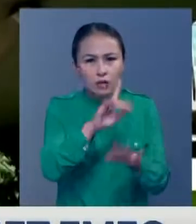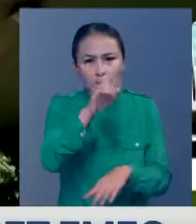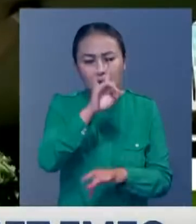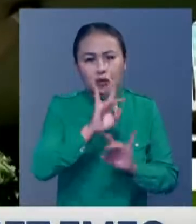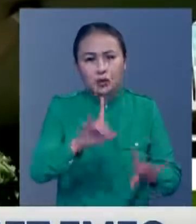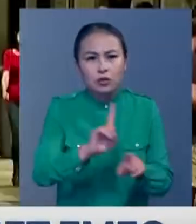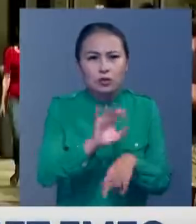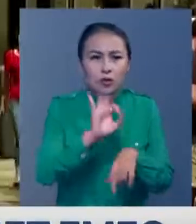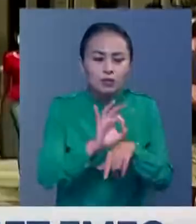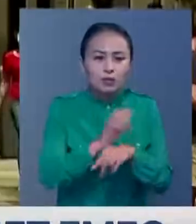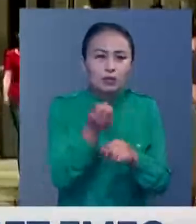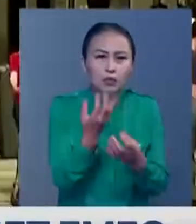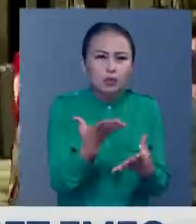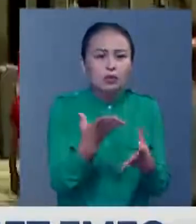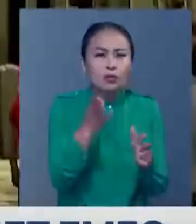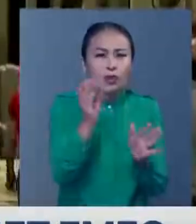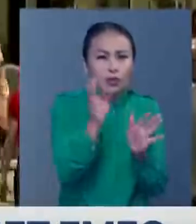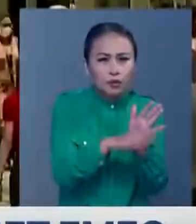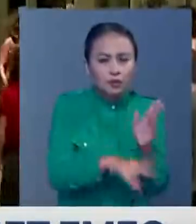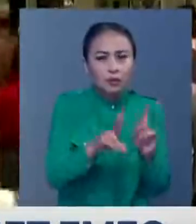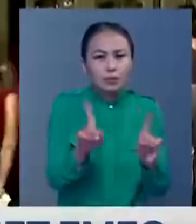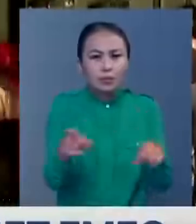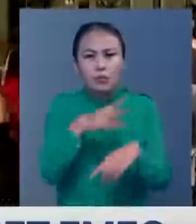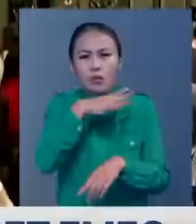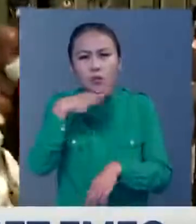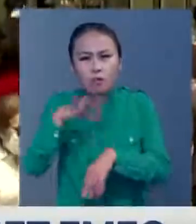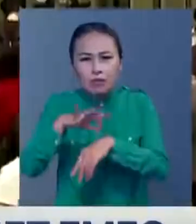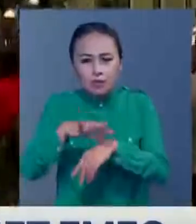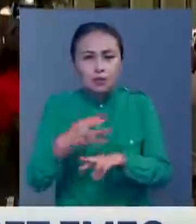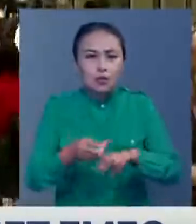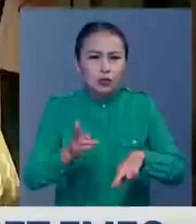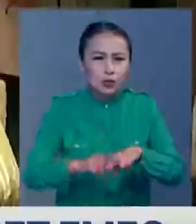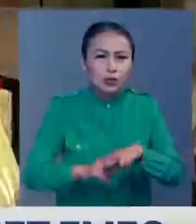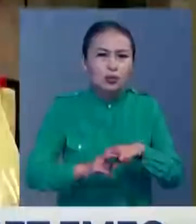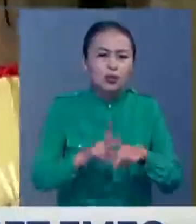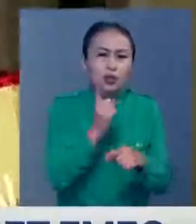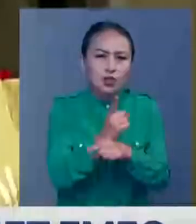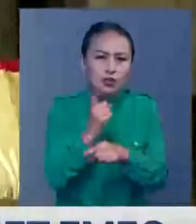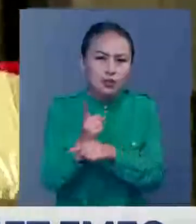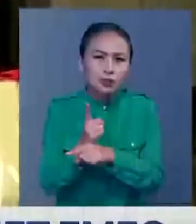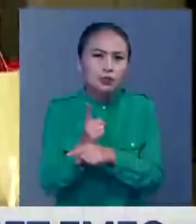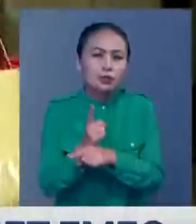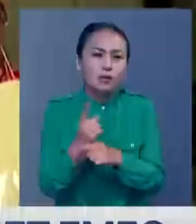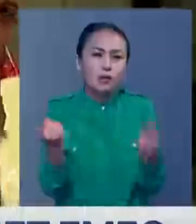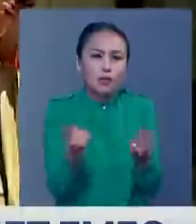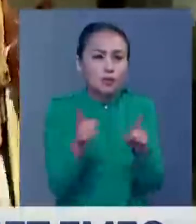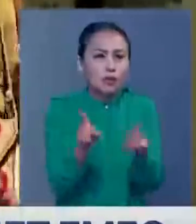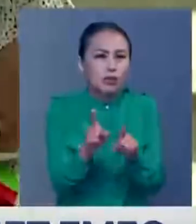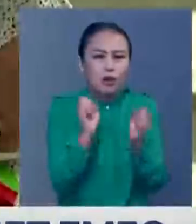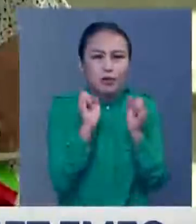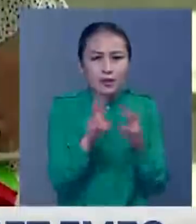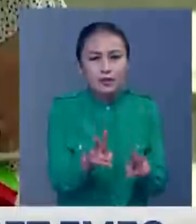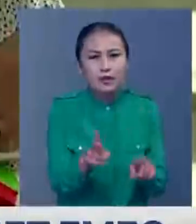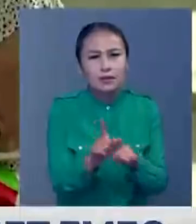айтары дерт кейде өршіп, кей кездері бәсеңсуі ықтимал. Осыған орай ұйым өкілі шектеу шаралары жеңілдетілгеннің өзінде де